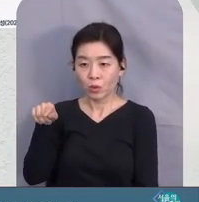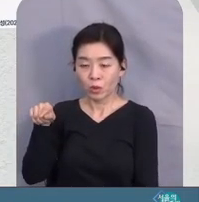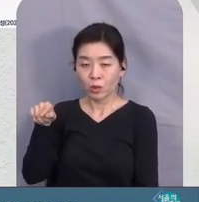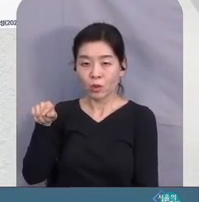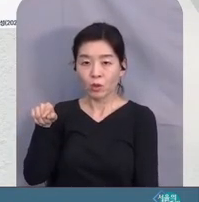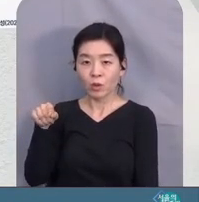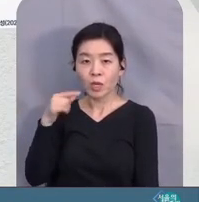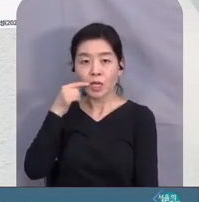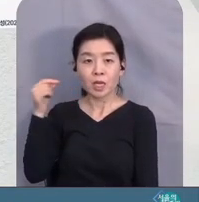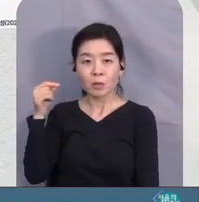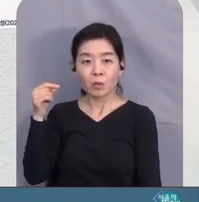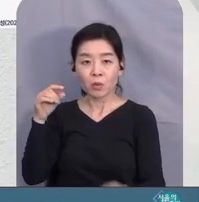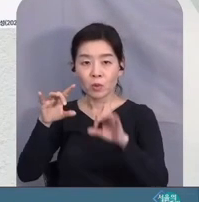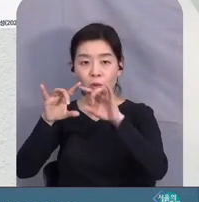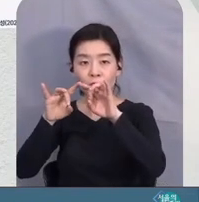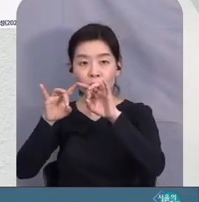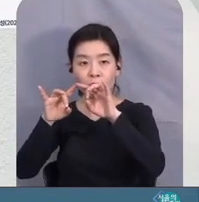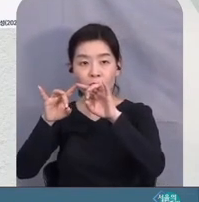얼마나 거짓말을 많이 했는가